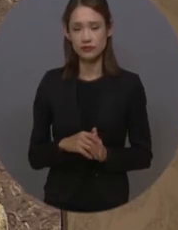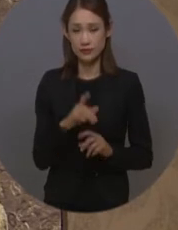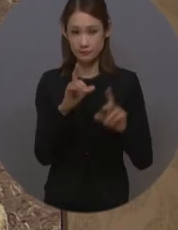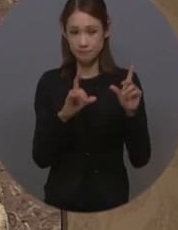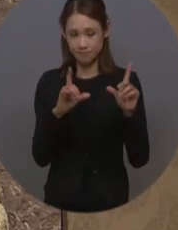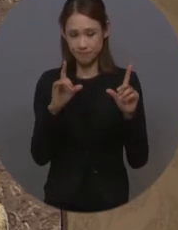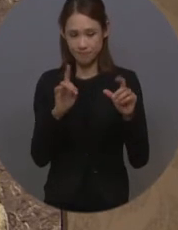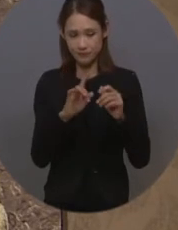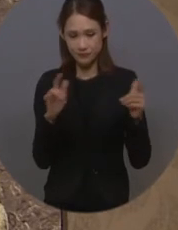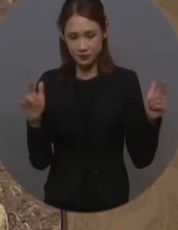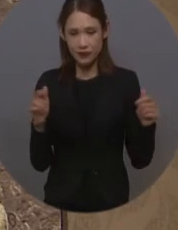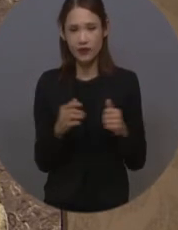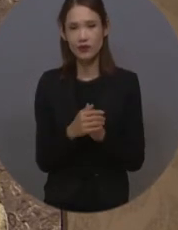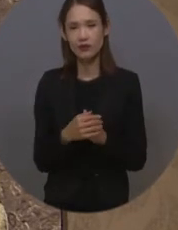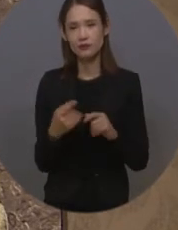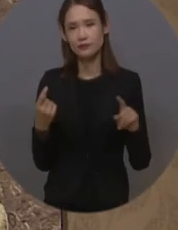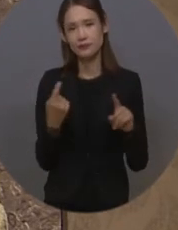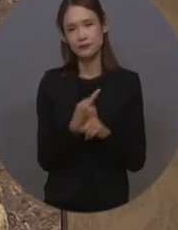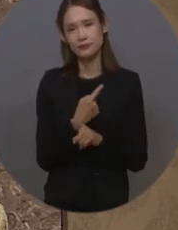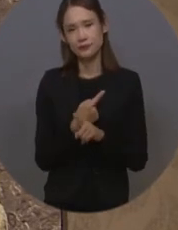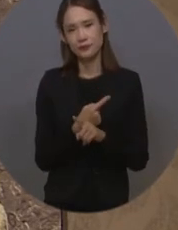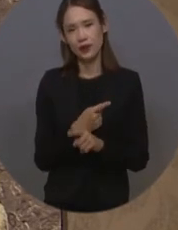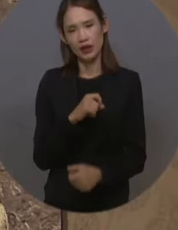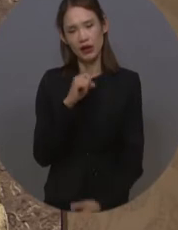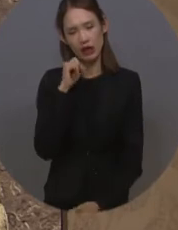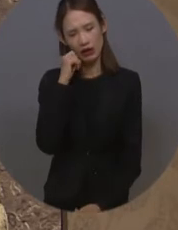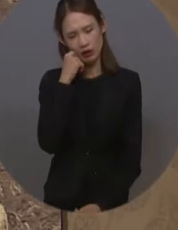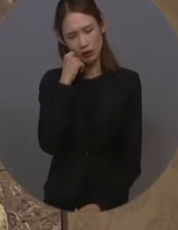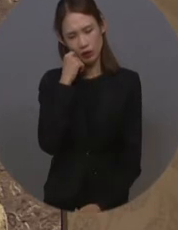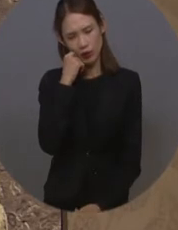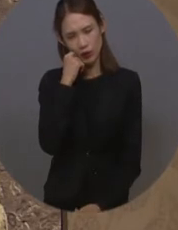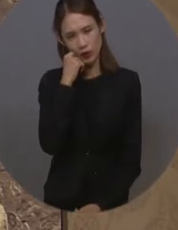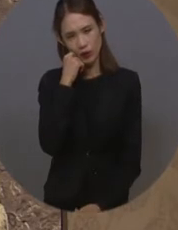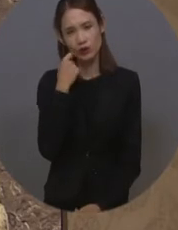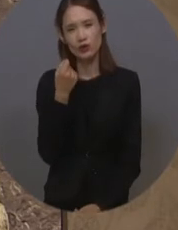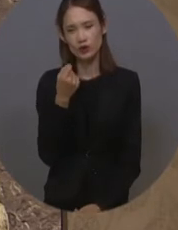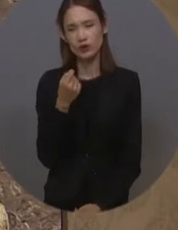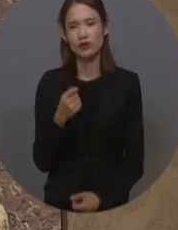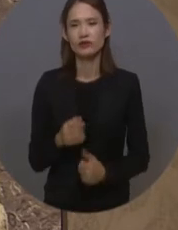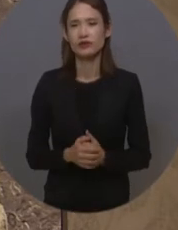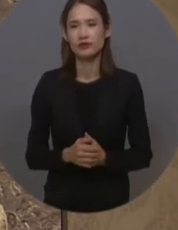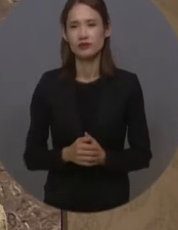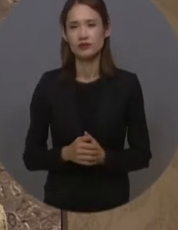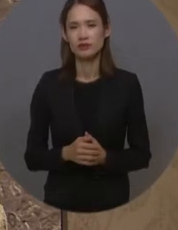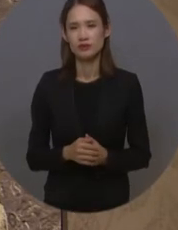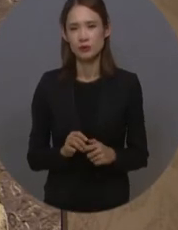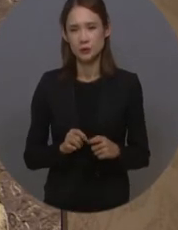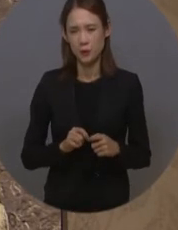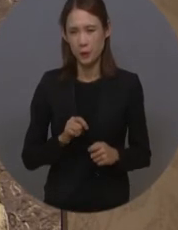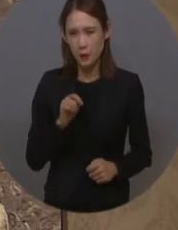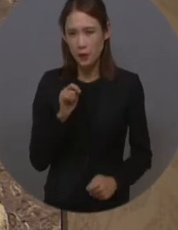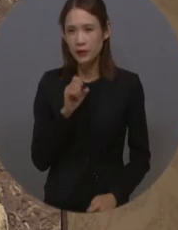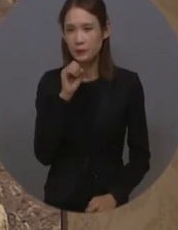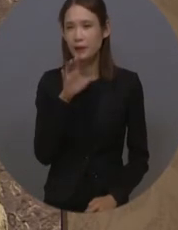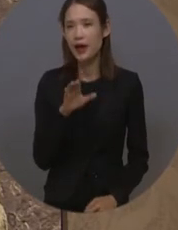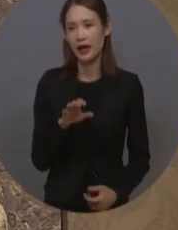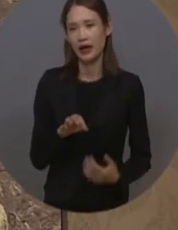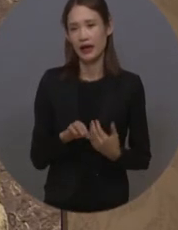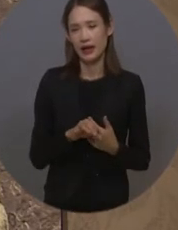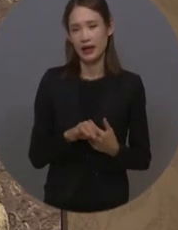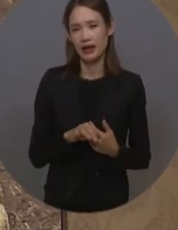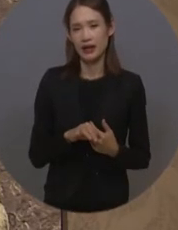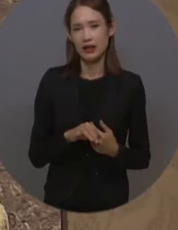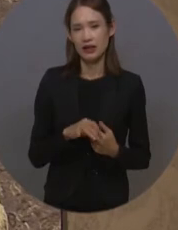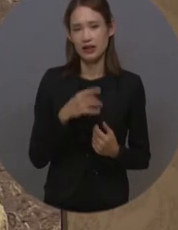부분들이 자세를 고쳐 세우기가 네. 참 쉽지 않았었습니다. 예. 아주 솔직히 말해서 좀 쉽게